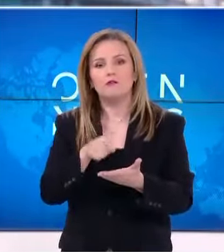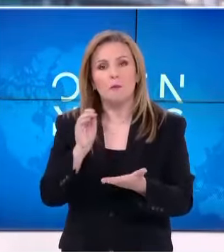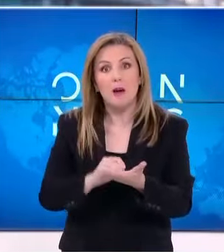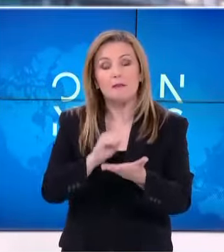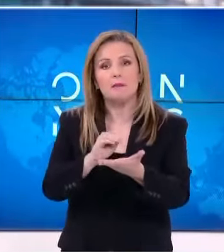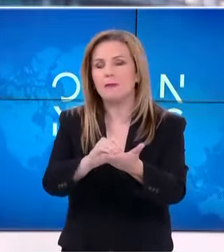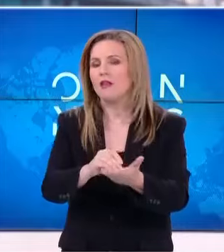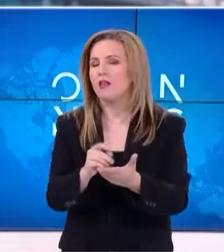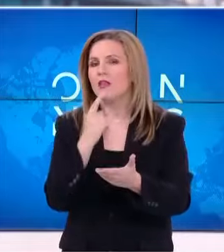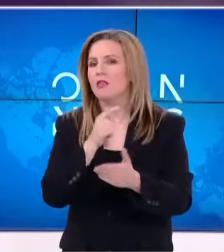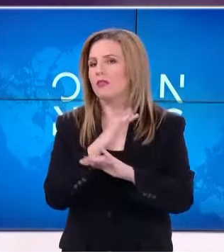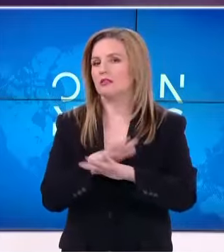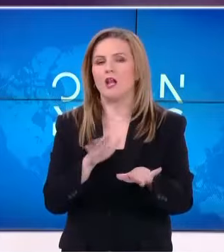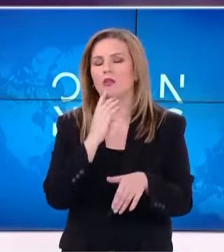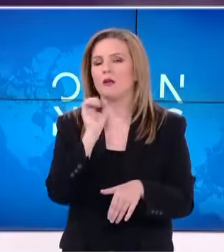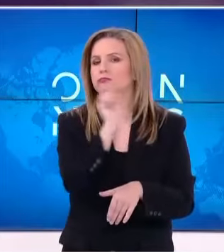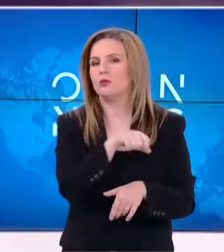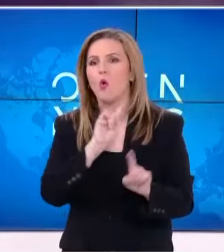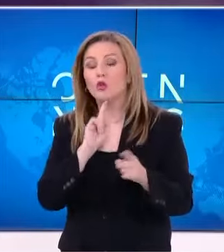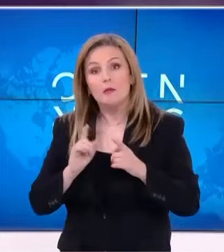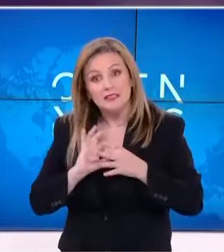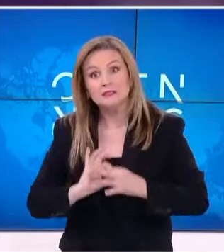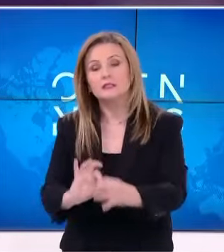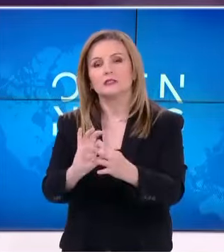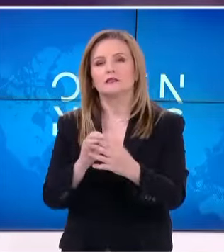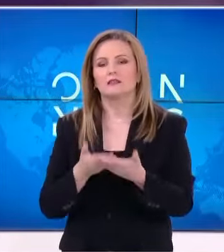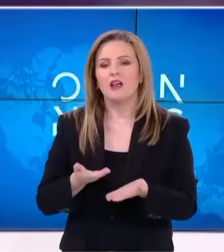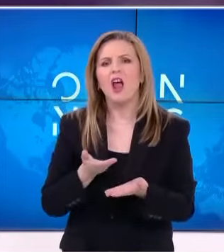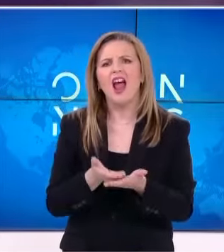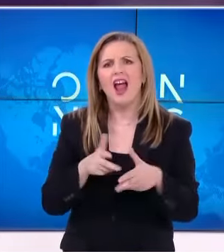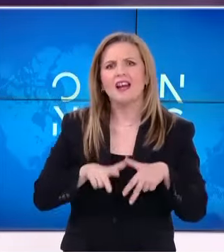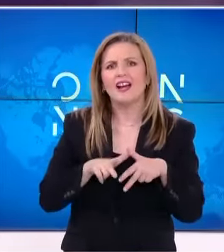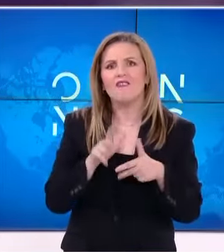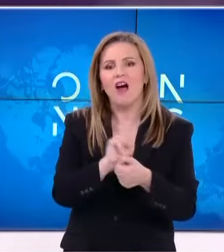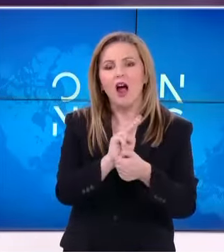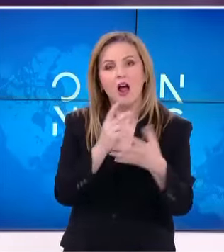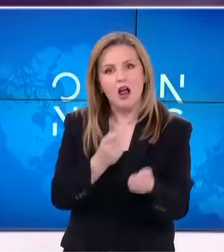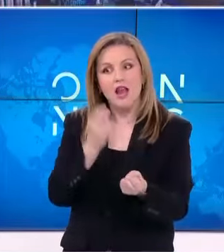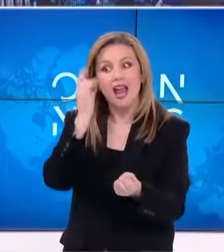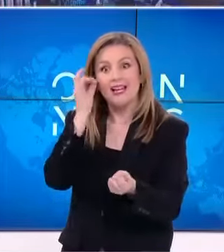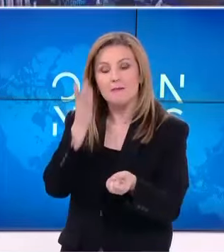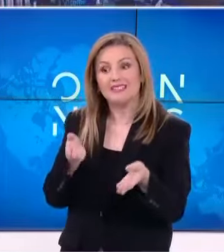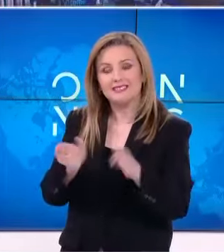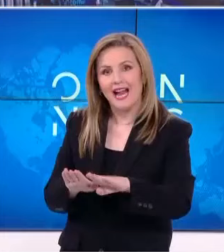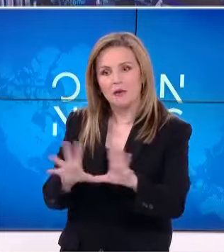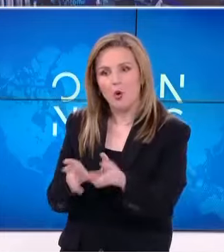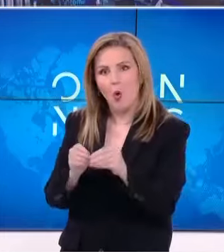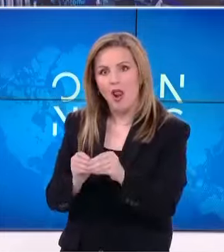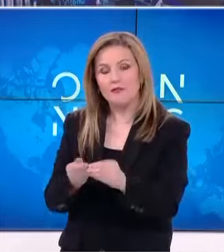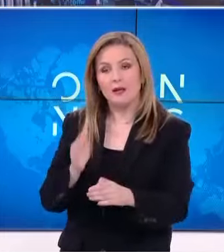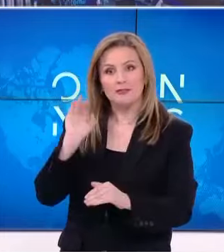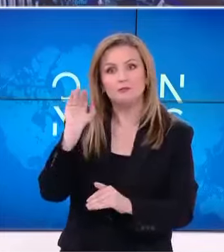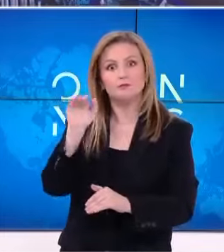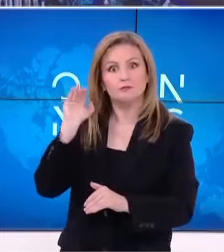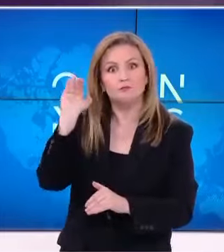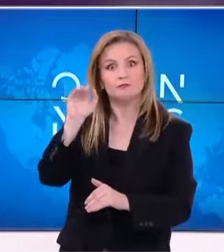και έχουμε καταθέσει στη βουλή τα έγγραφα που αποδεικνύουν την κυβερνητική εμπλοκή και στο έγκλημα και στη συγκάλυψη του και στη